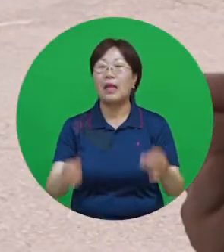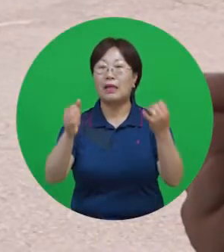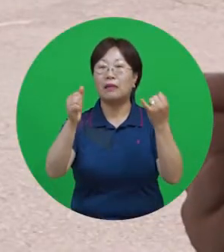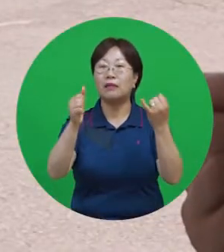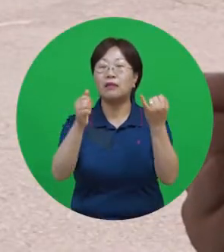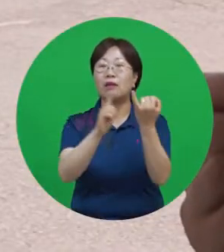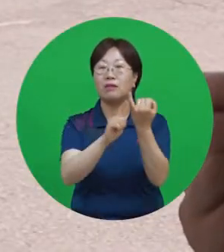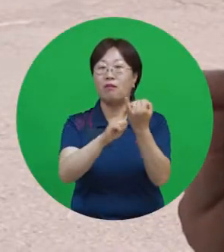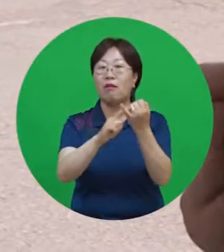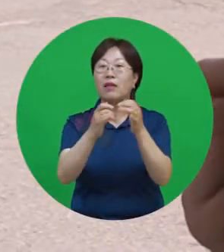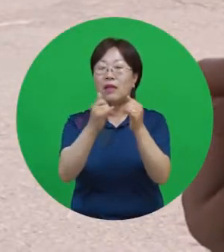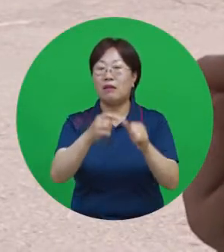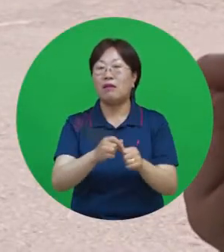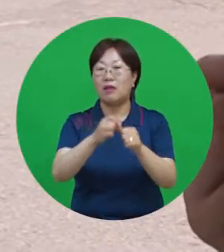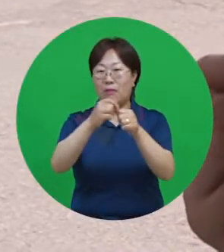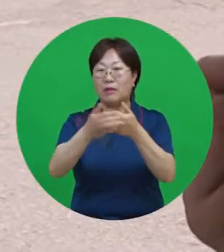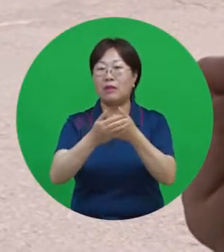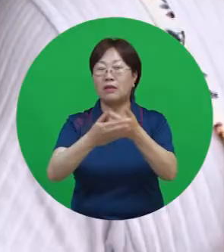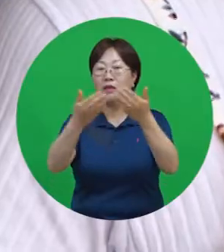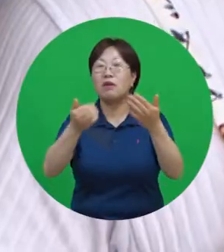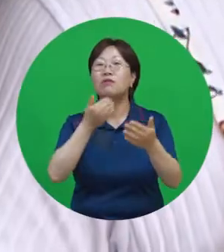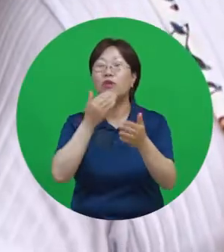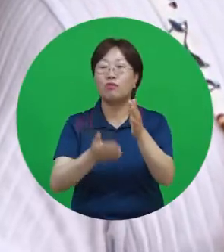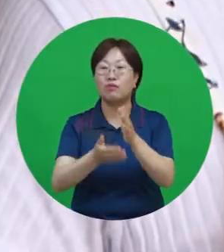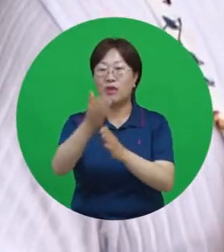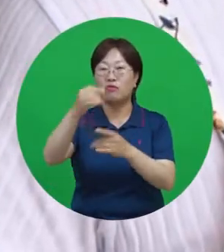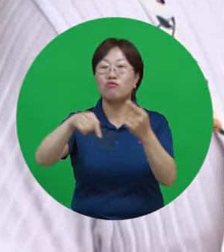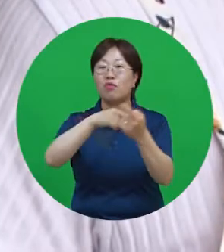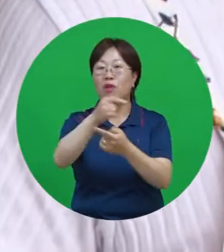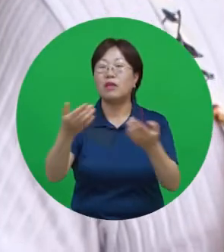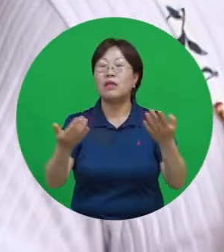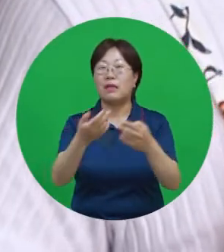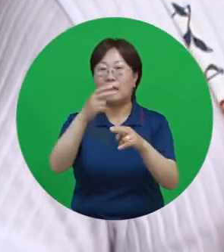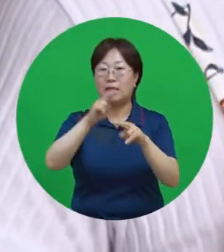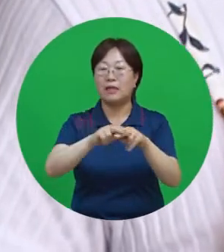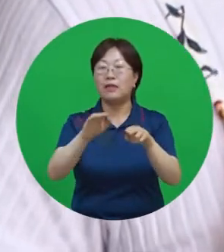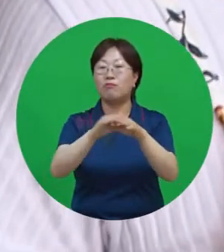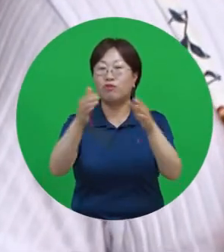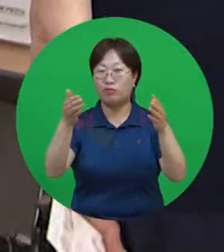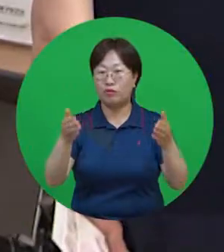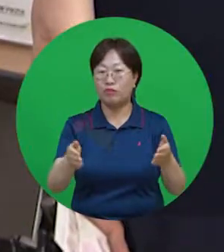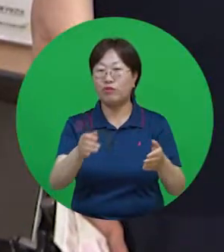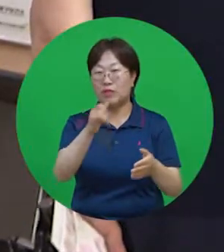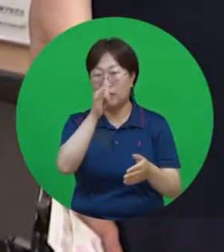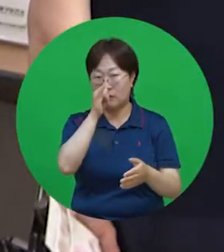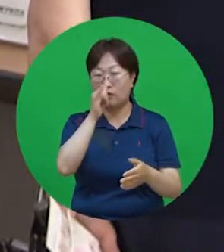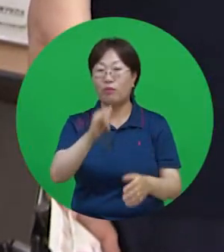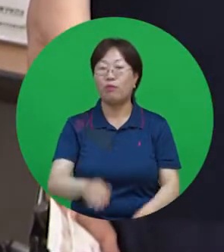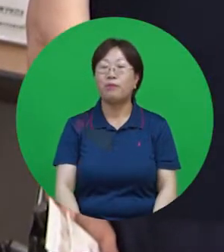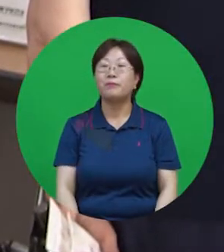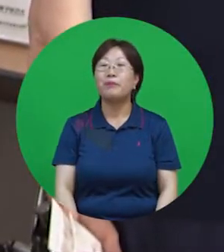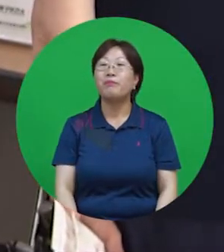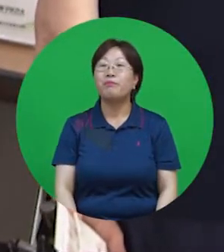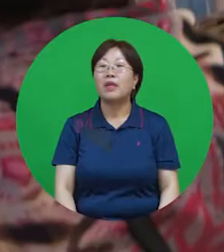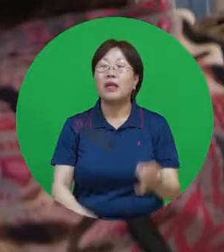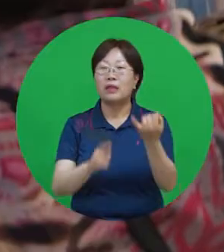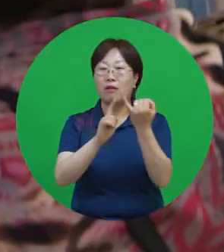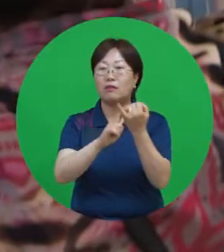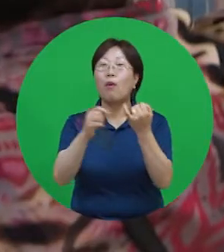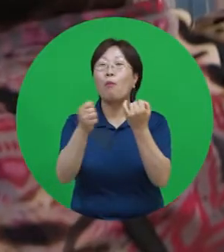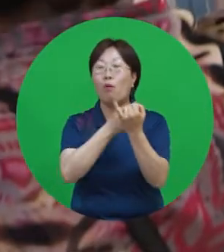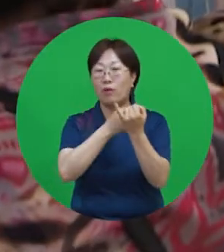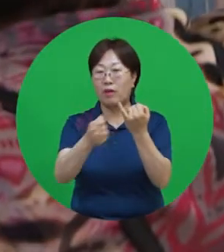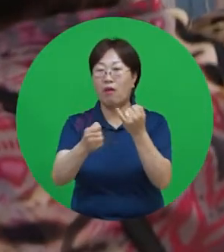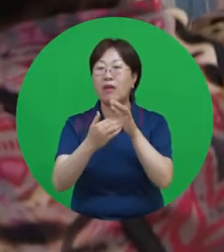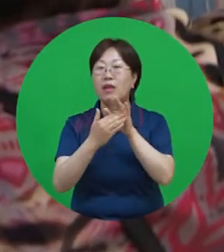여성 인력 개발 센터 에 협조 러 선실 써 운영하는 일자리 불후 부스와 여성폭력